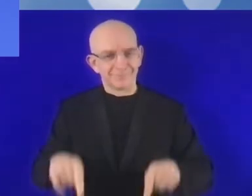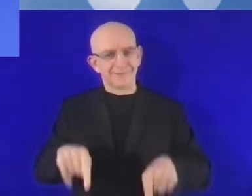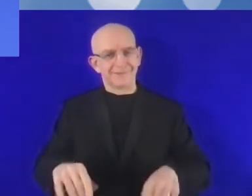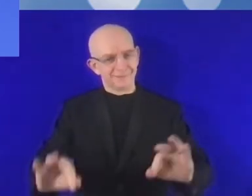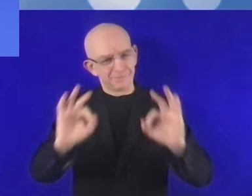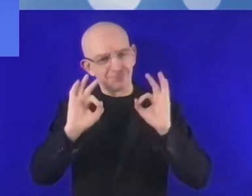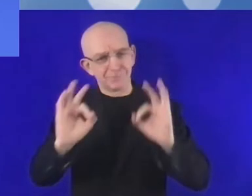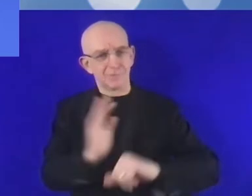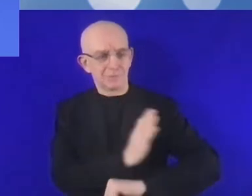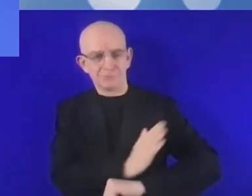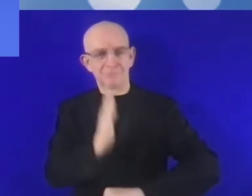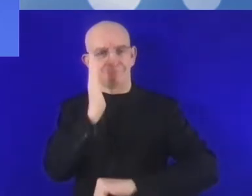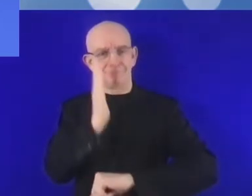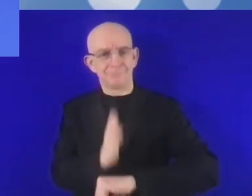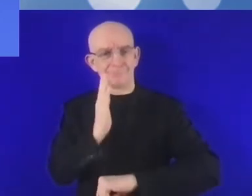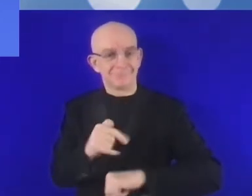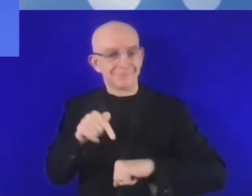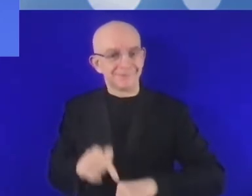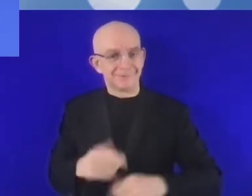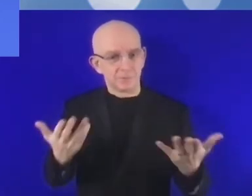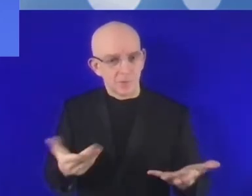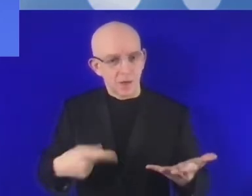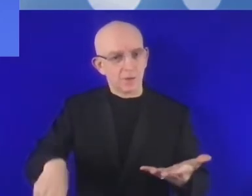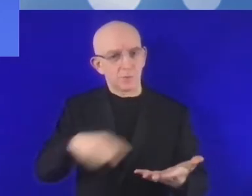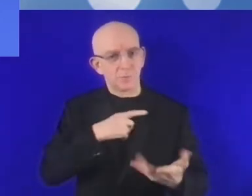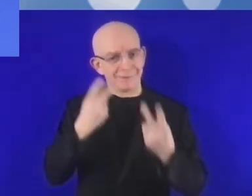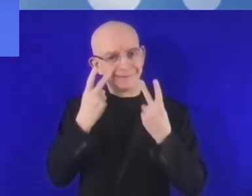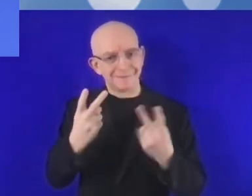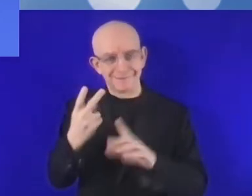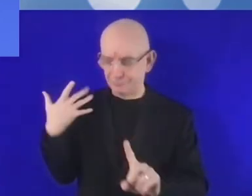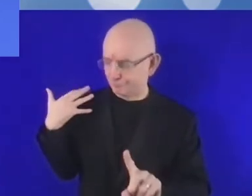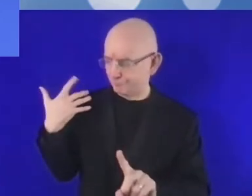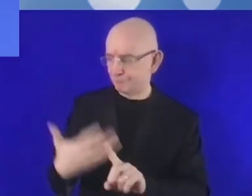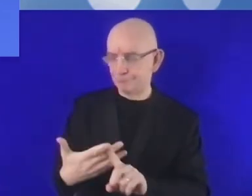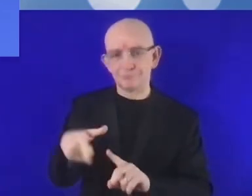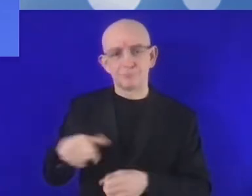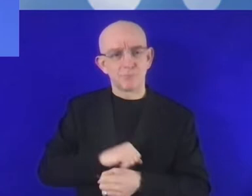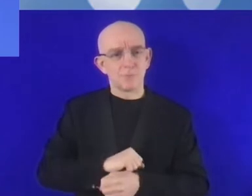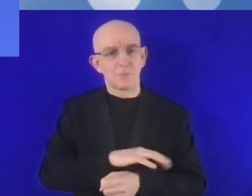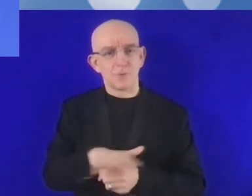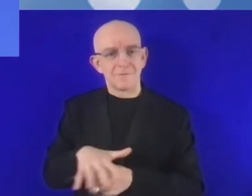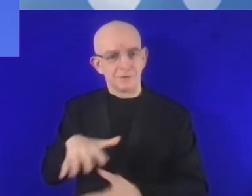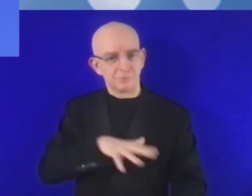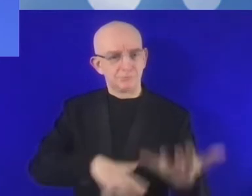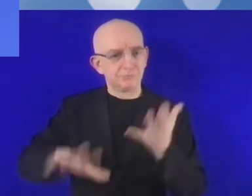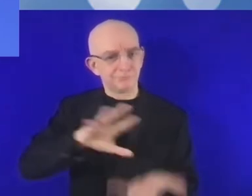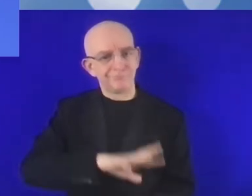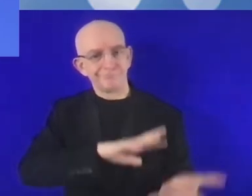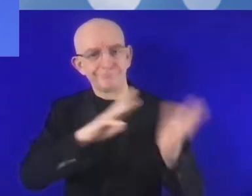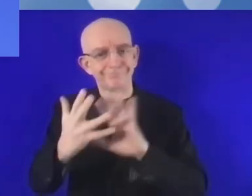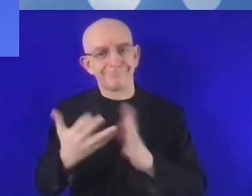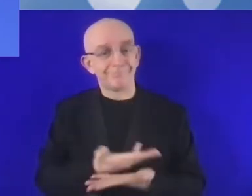الإنترنت المتحد هو الشعار لهذه القمة الرقمية للأمم المتحدة.